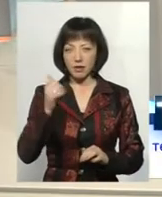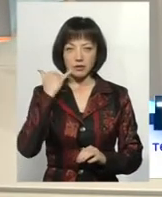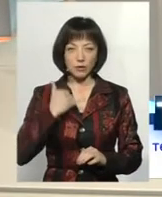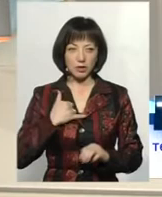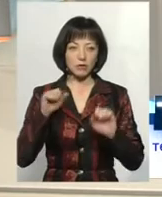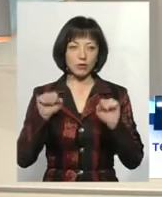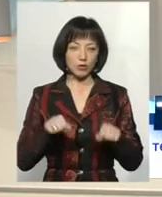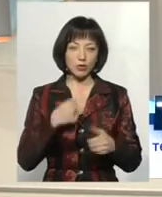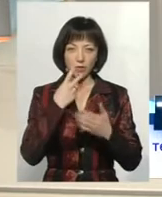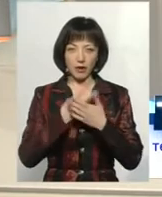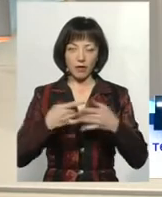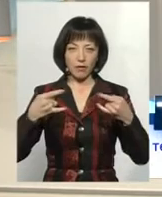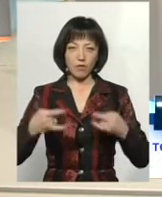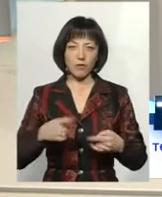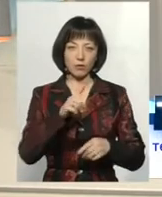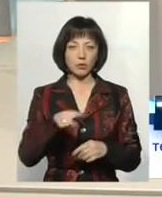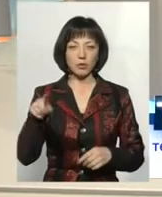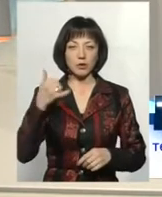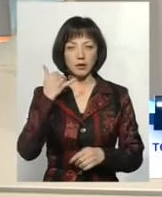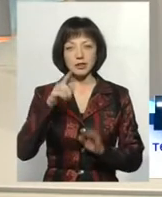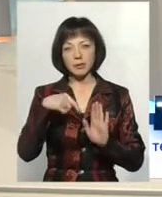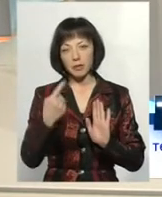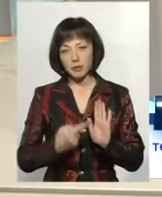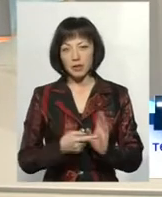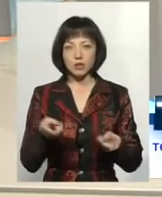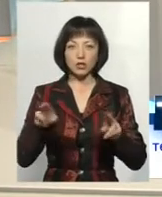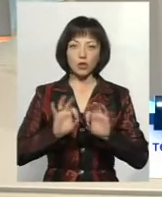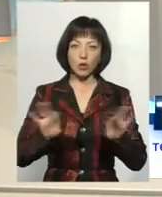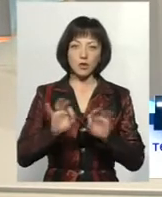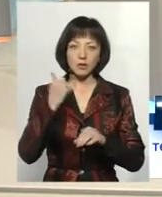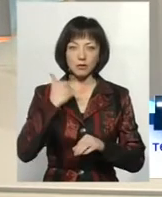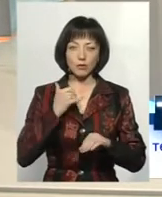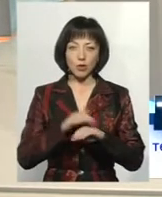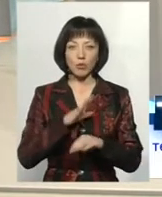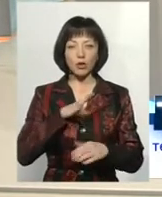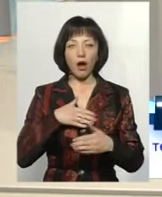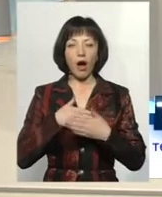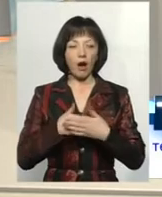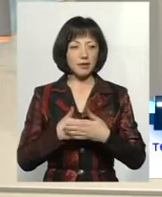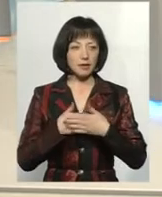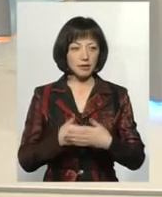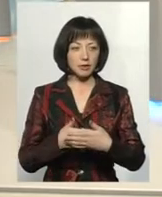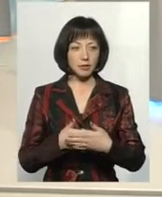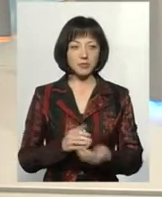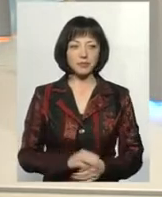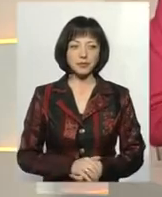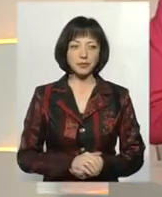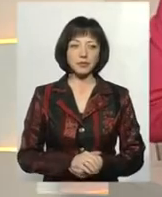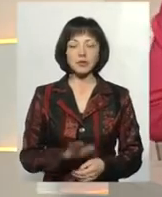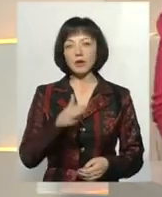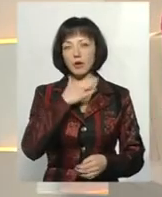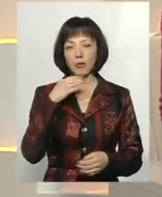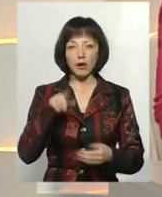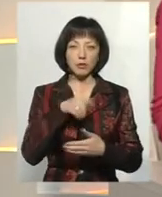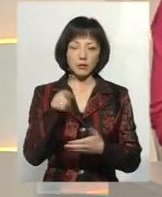телефон 61 90 60, ставити свої питання, залишати коментарі, дзвоніть, будь ласка, будьте активними. Багато питань ми піднімаємо в нашій